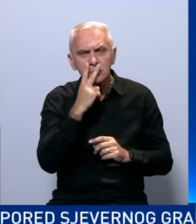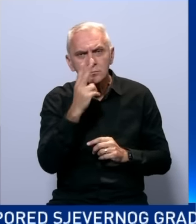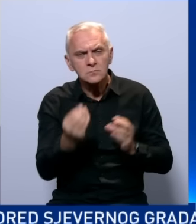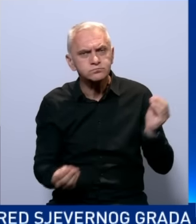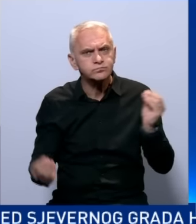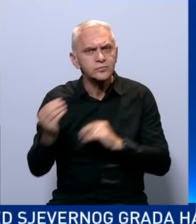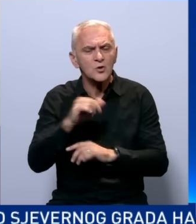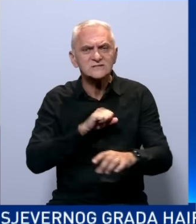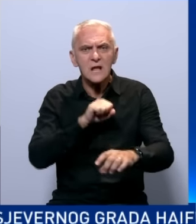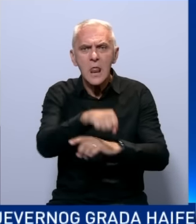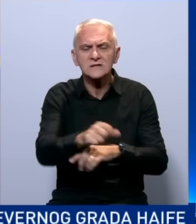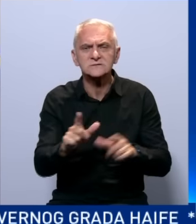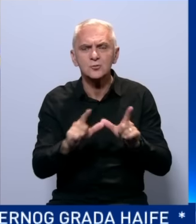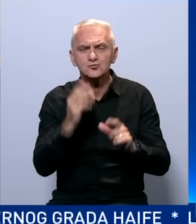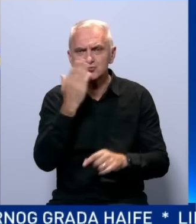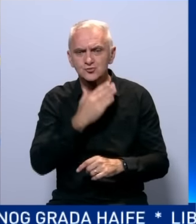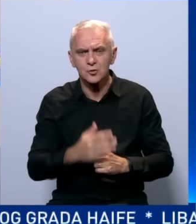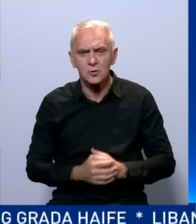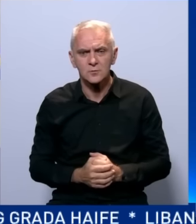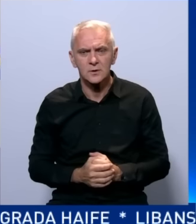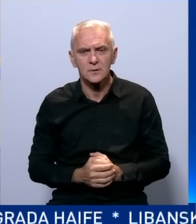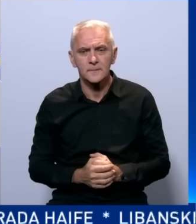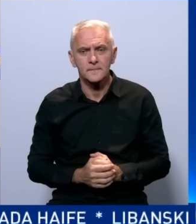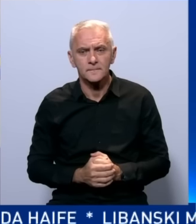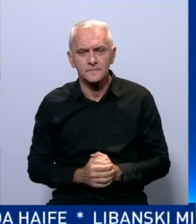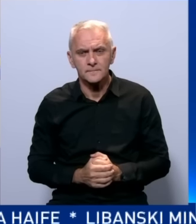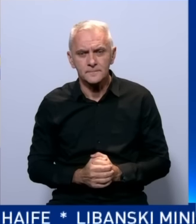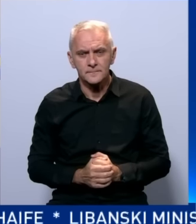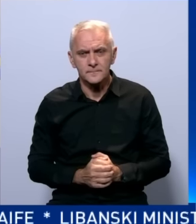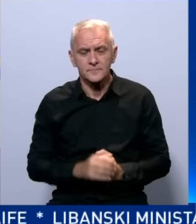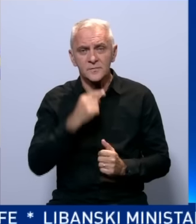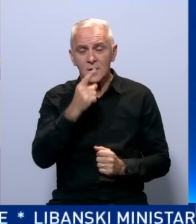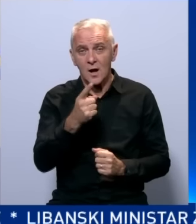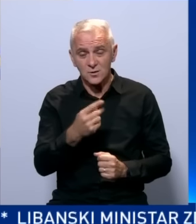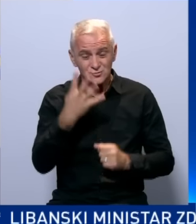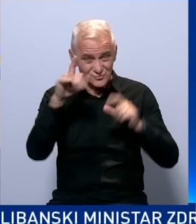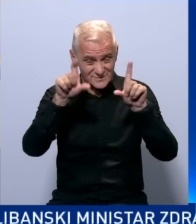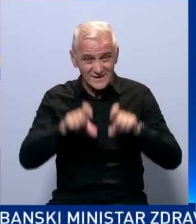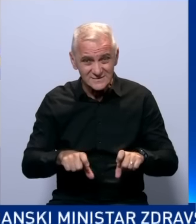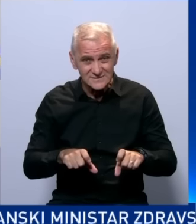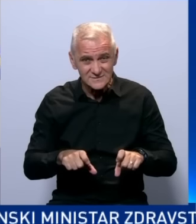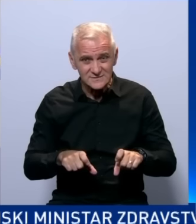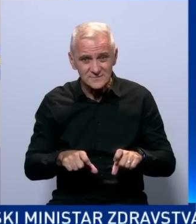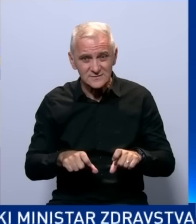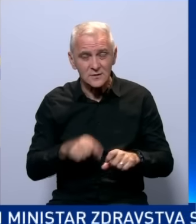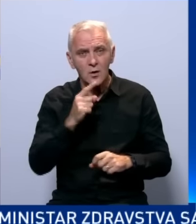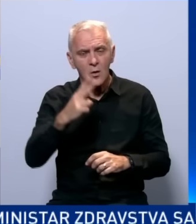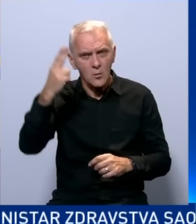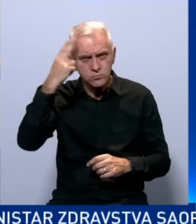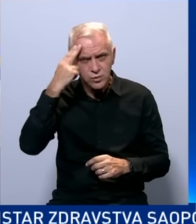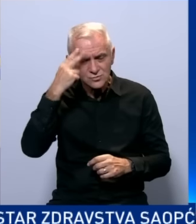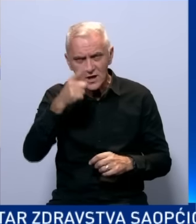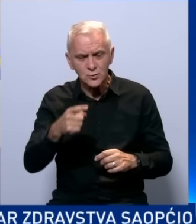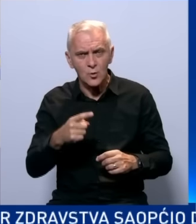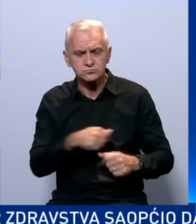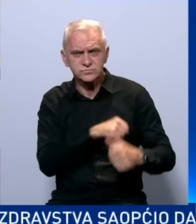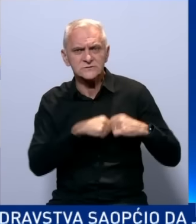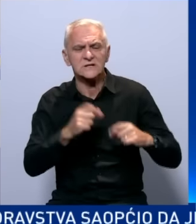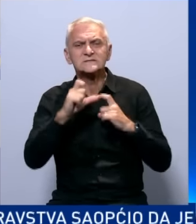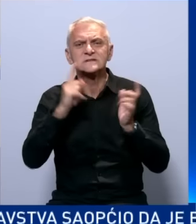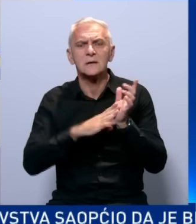porasta nasilja u školama. Ako je simbolika dvoglavi orao sa 4S na grudima, ona je poznata simbolika, nije to neka nova